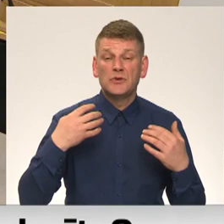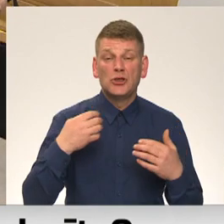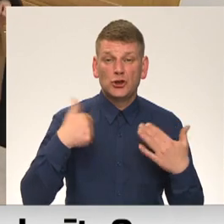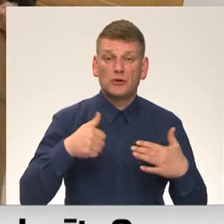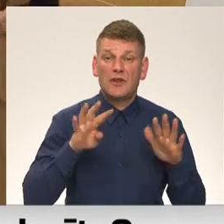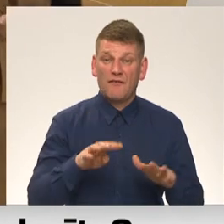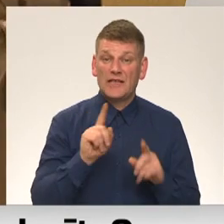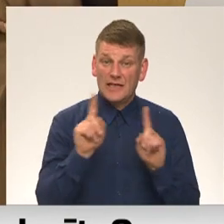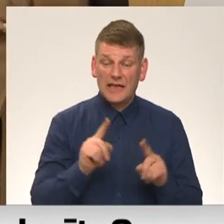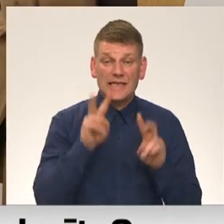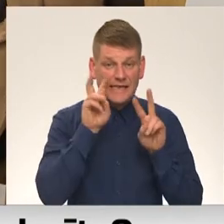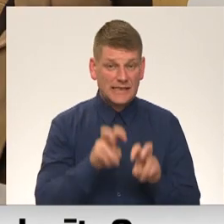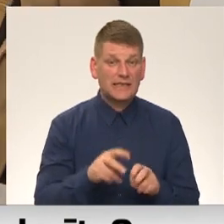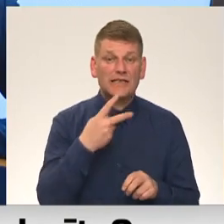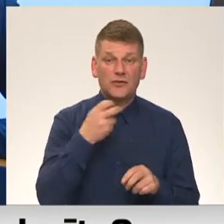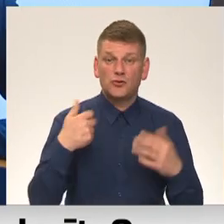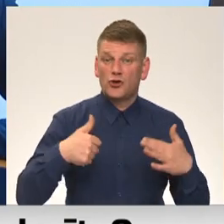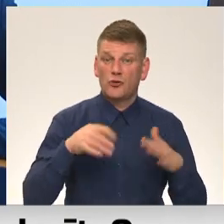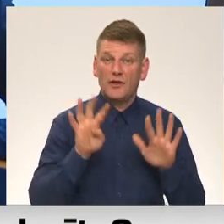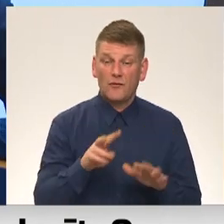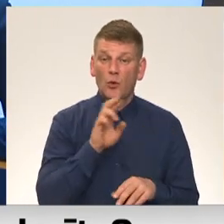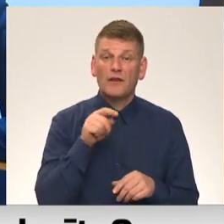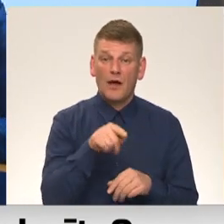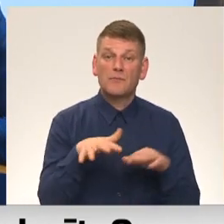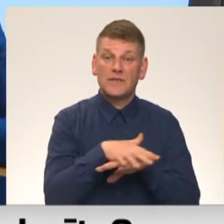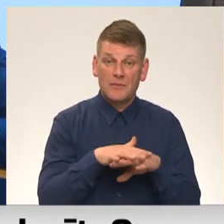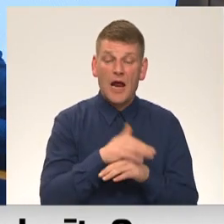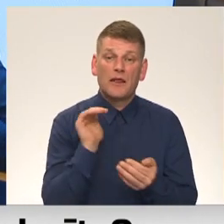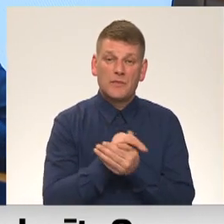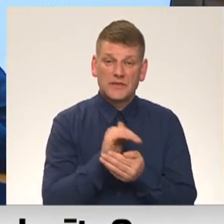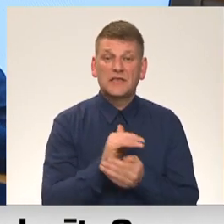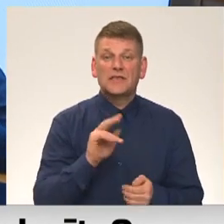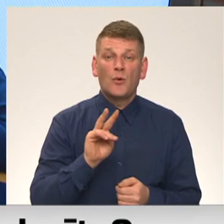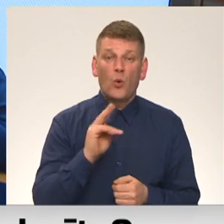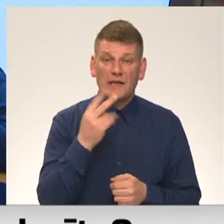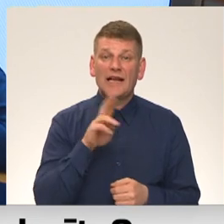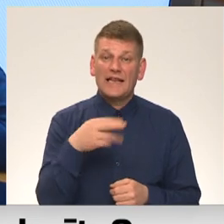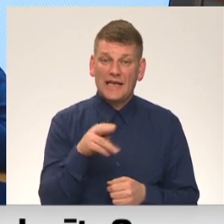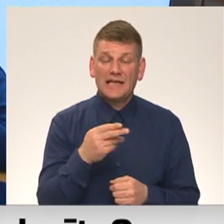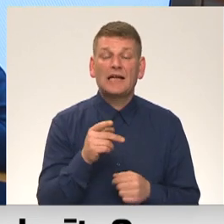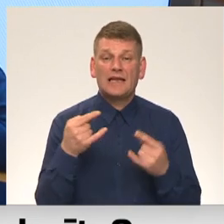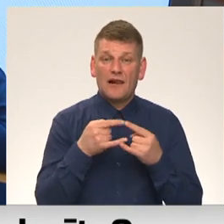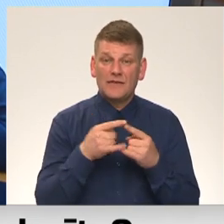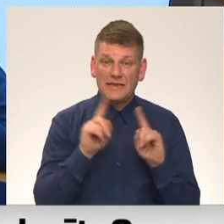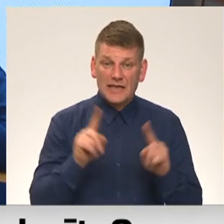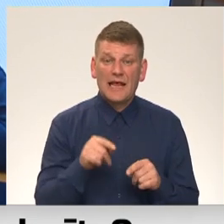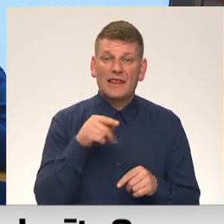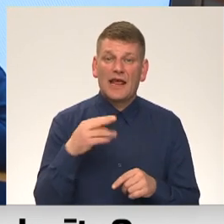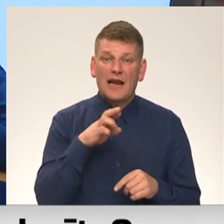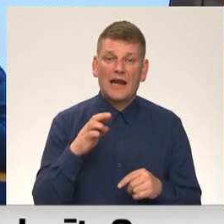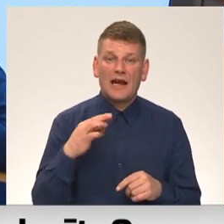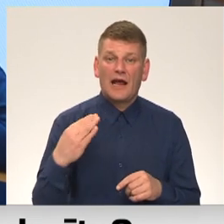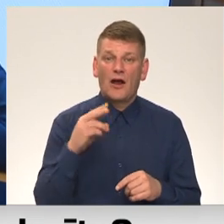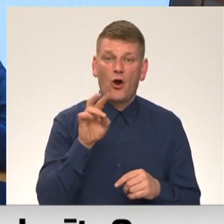lietas, izskatītas 269. No tām sabiedrībā atpazīstamas otrā digitālās televīzijas lieta, Terehovas lieta,